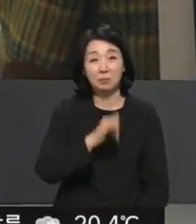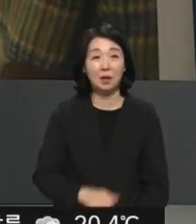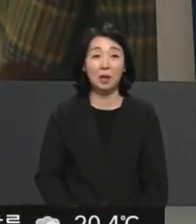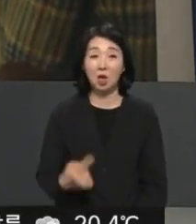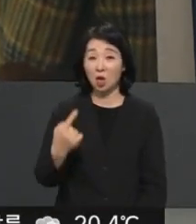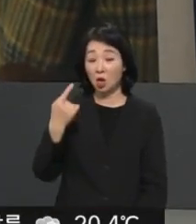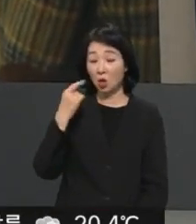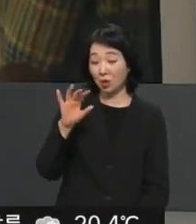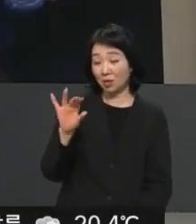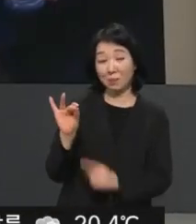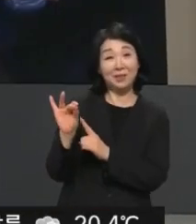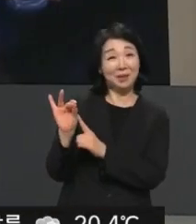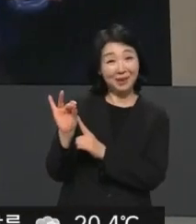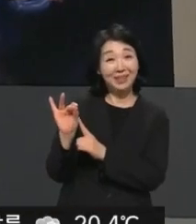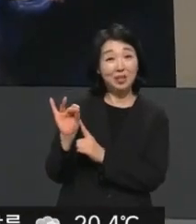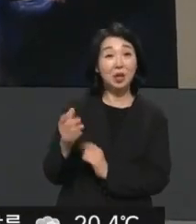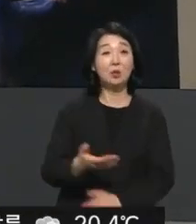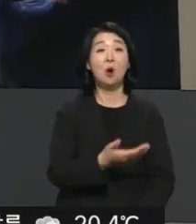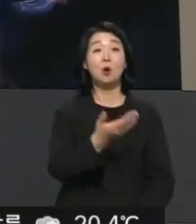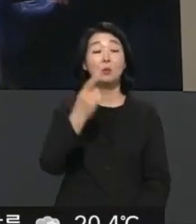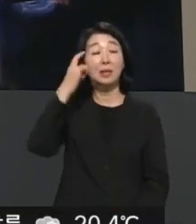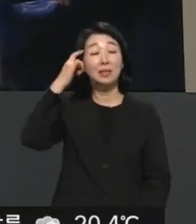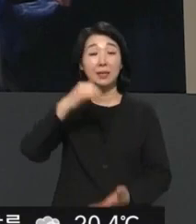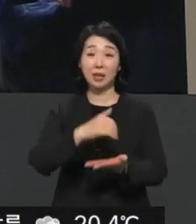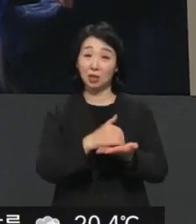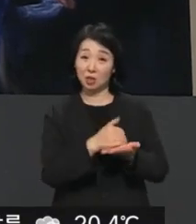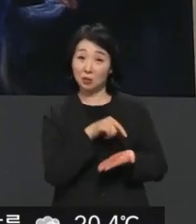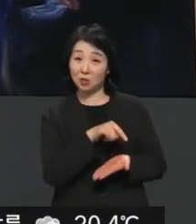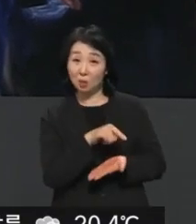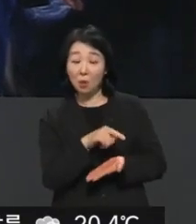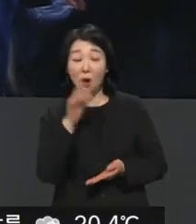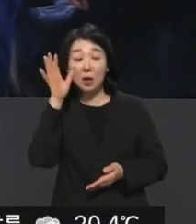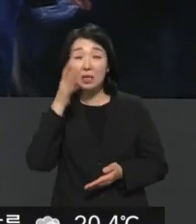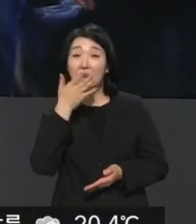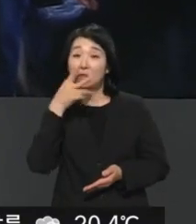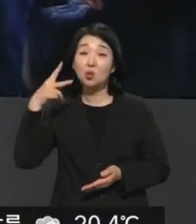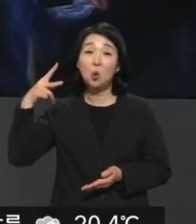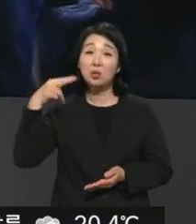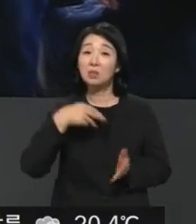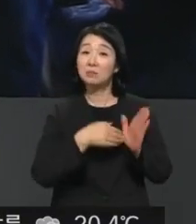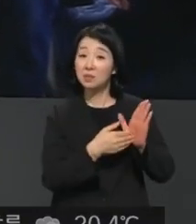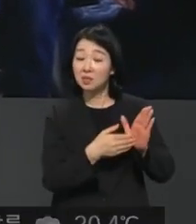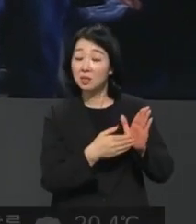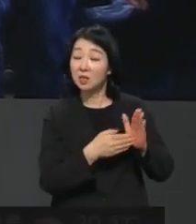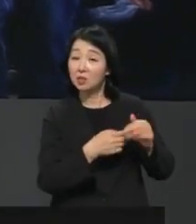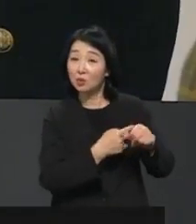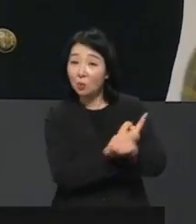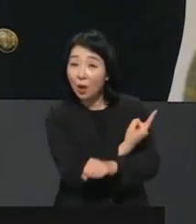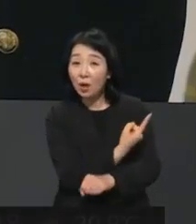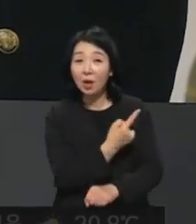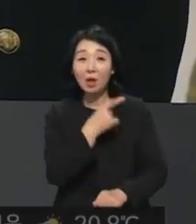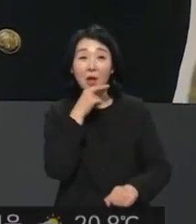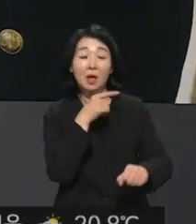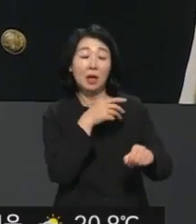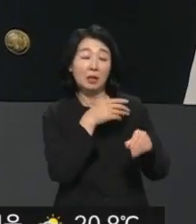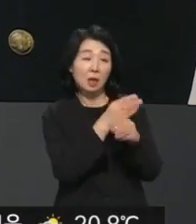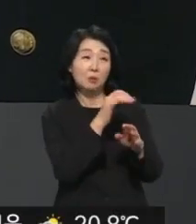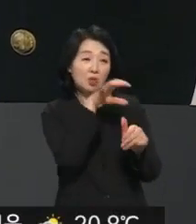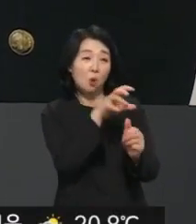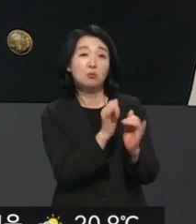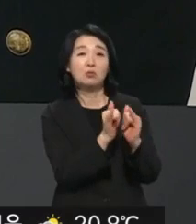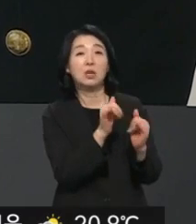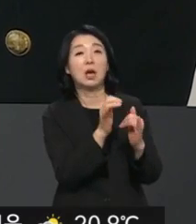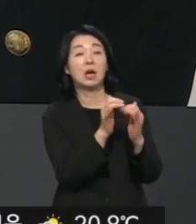있습니다. 어제 백달 반장이 여러분들의 의견을 들은 개식용 금지 발언 외에도요. 납북자, 억류자 가족들을